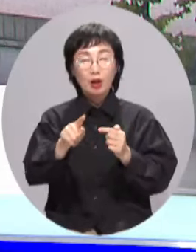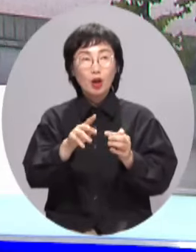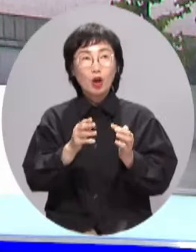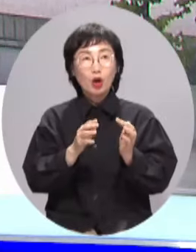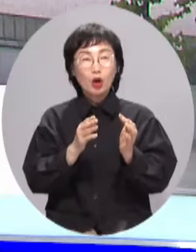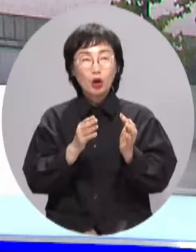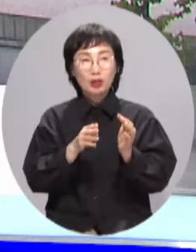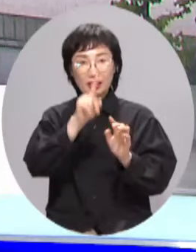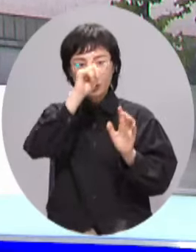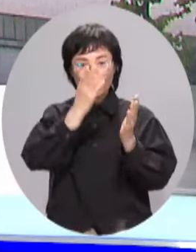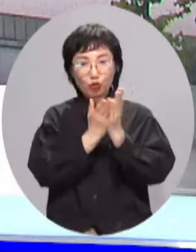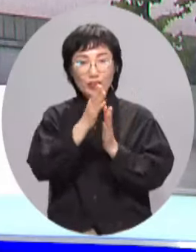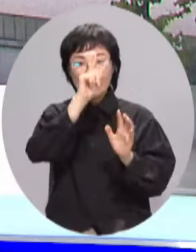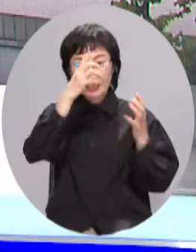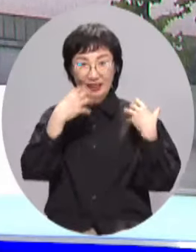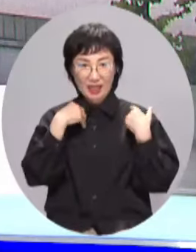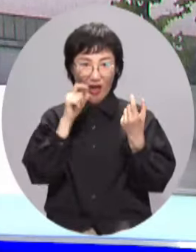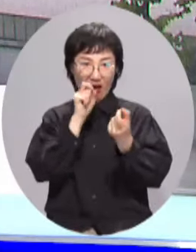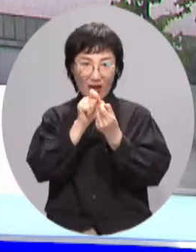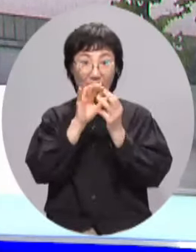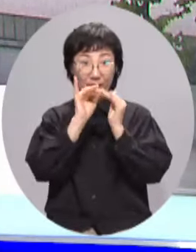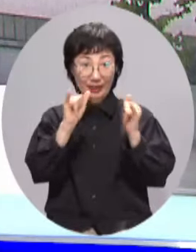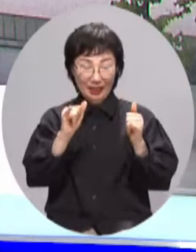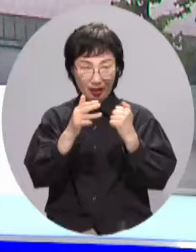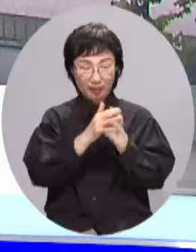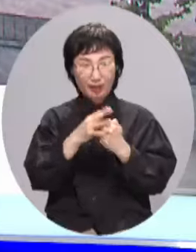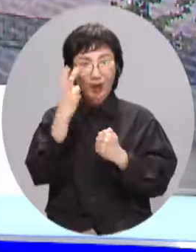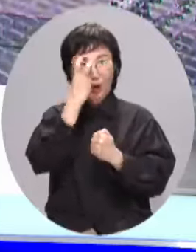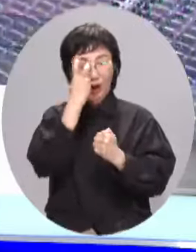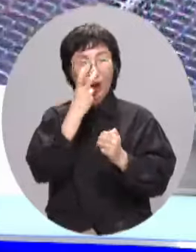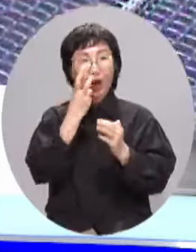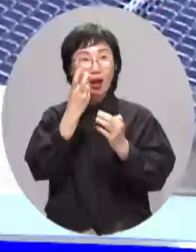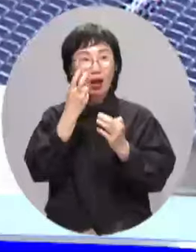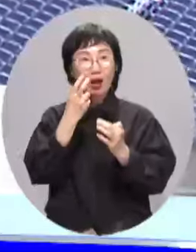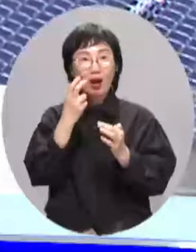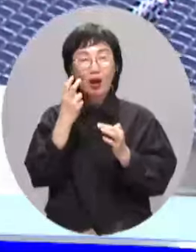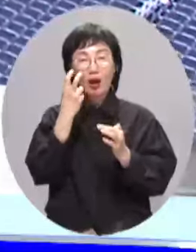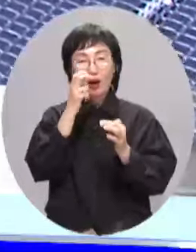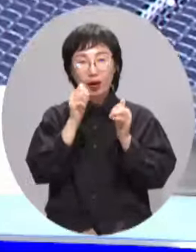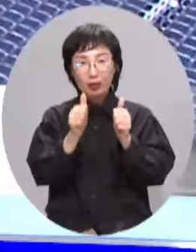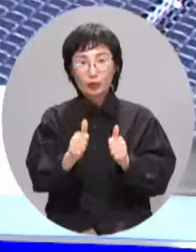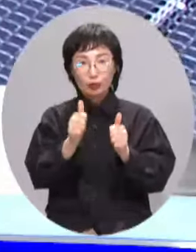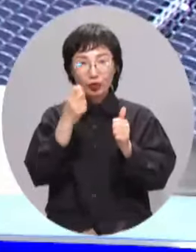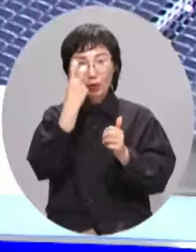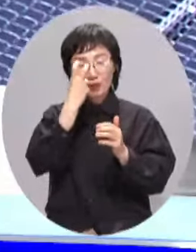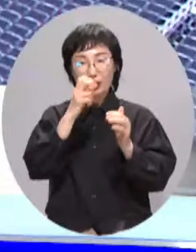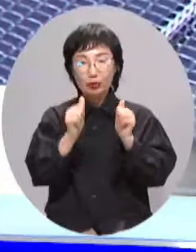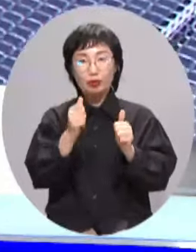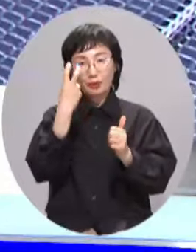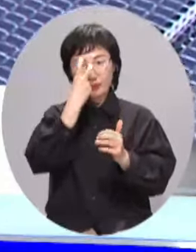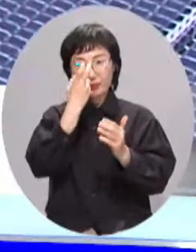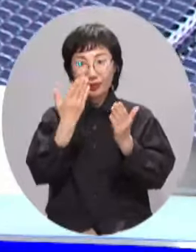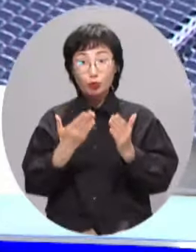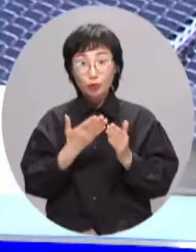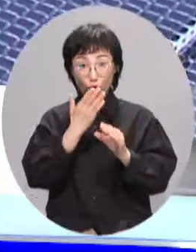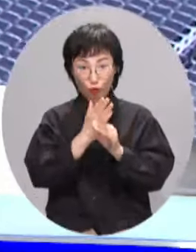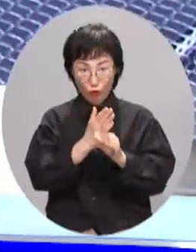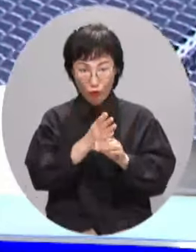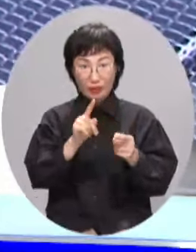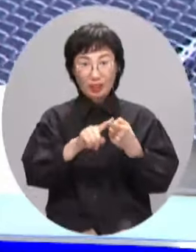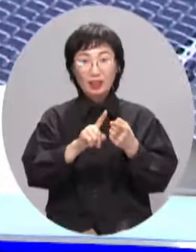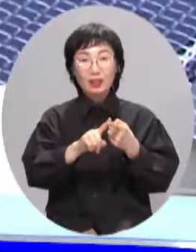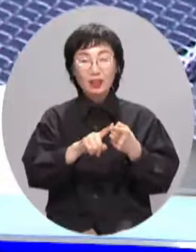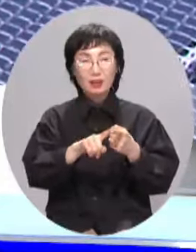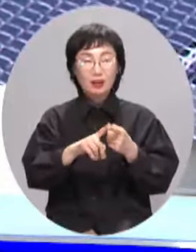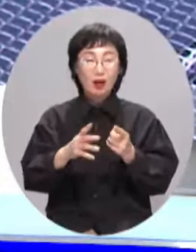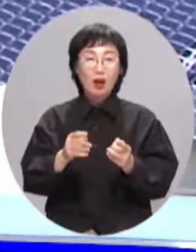알려진 인물인데 검찰 수사를 받고 있는 것으로 확인됐습니다 수상 태양광 사업이 탄력을 받도록 정관계 인사에게